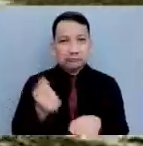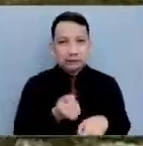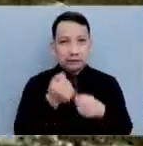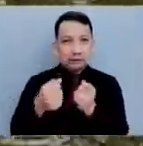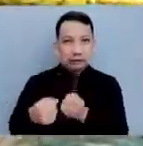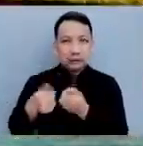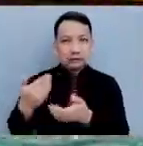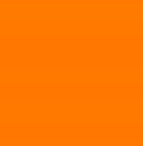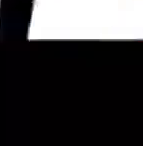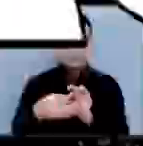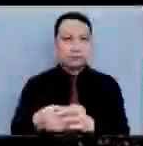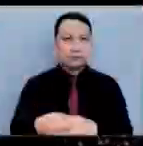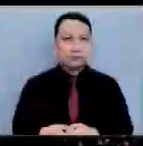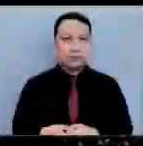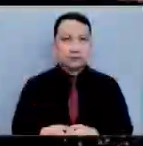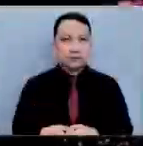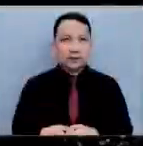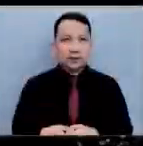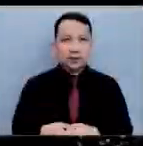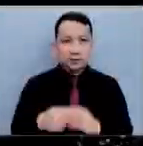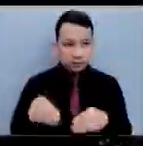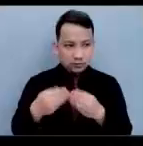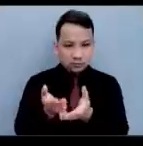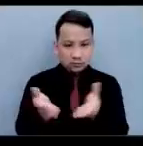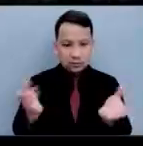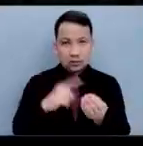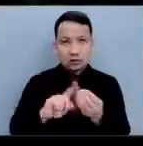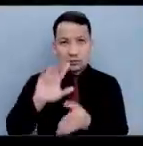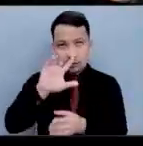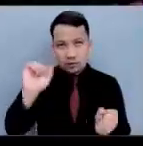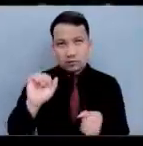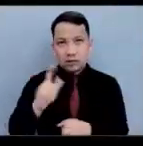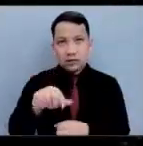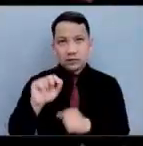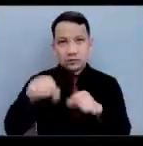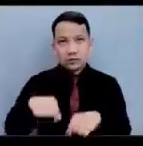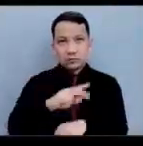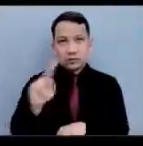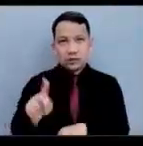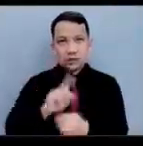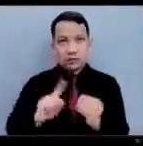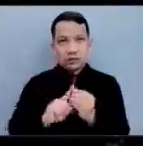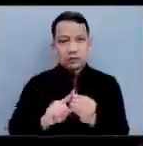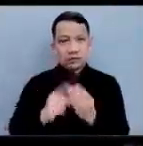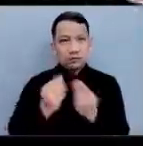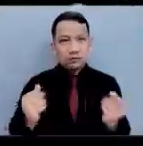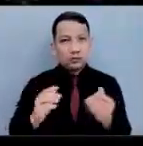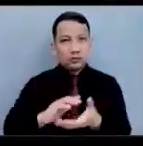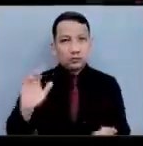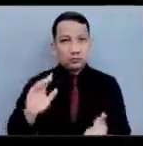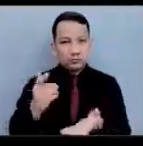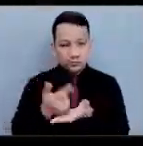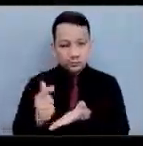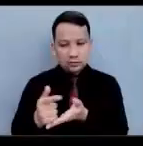makatawid sa kalye. Bukod sa ayuda, inilalaan muna ng mga lokal na pamahalaan rito sa Pampanga ang mga naglalakihan nilang garbage